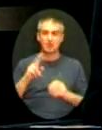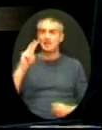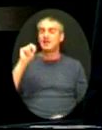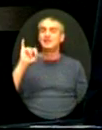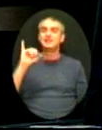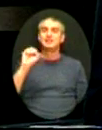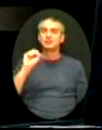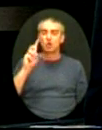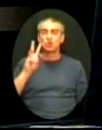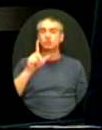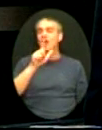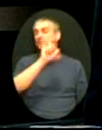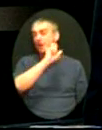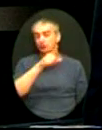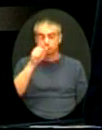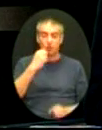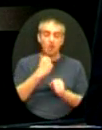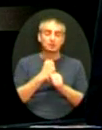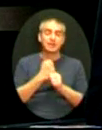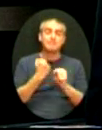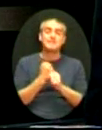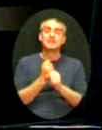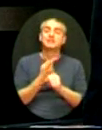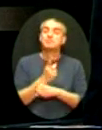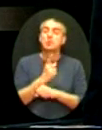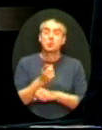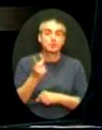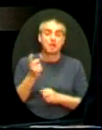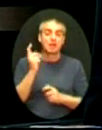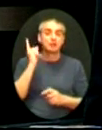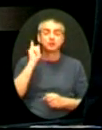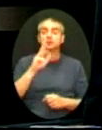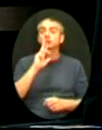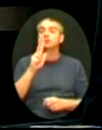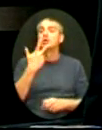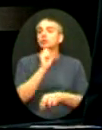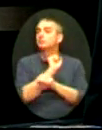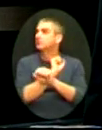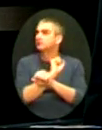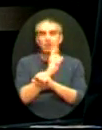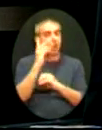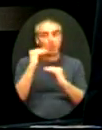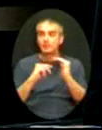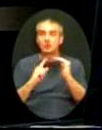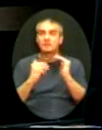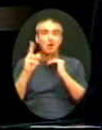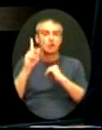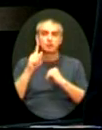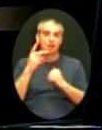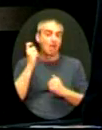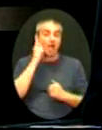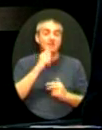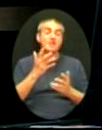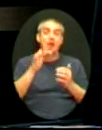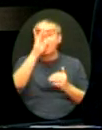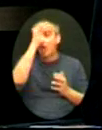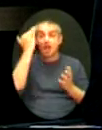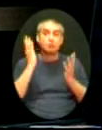שחם אשם, הוא אשם בעבירה קשה של מעשה מגונה, שהעונש עליה הוא 3 שנות מאסר, לא פחות ולא יותר. עבירה מאוד מאוד